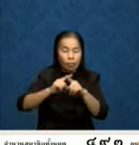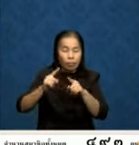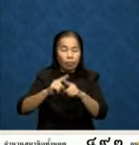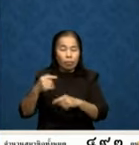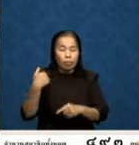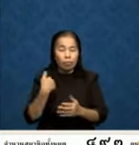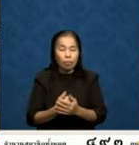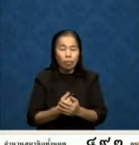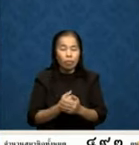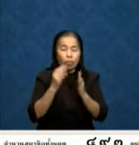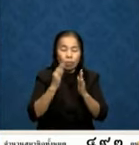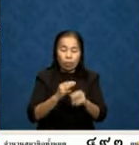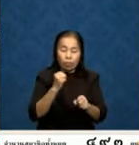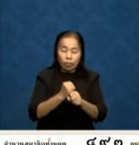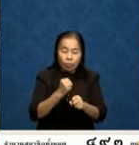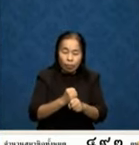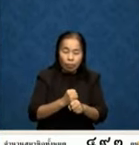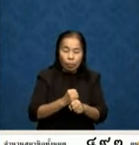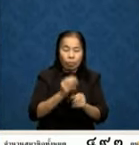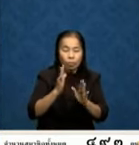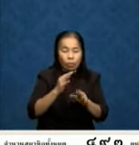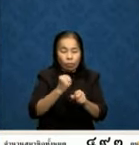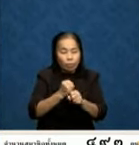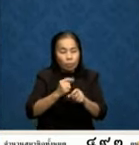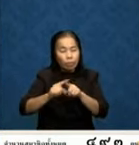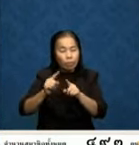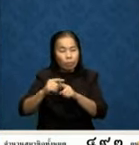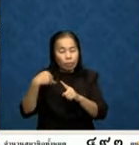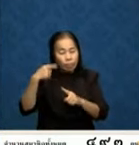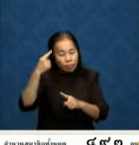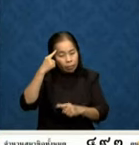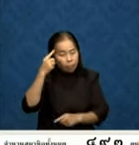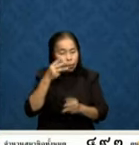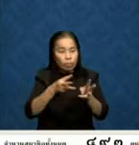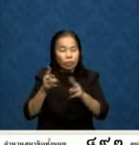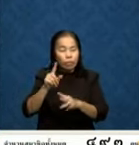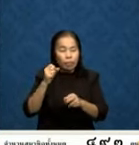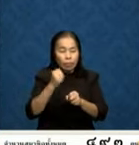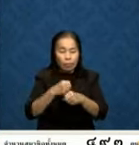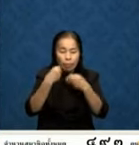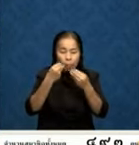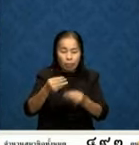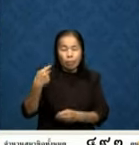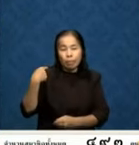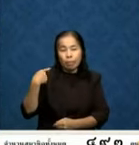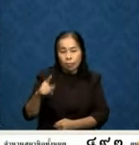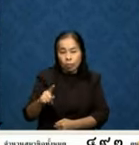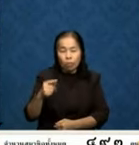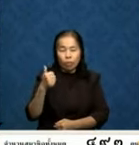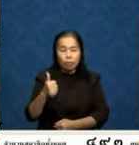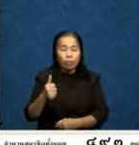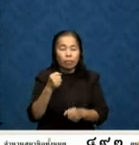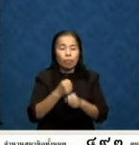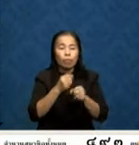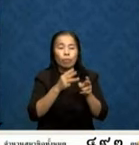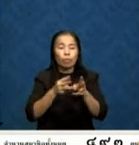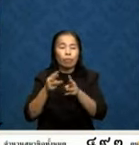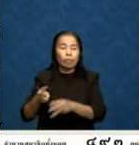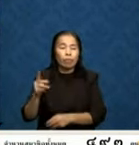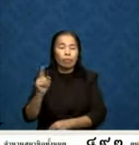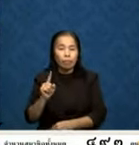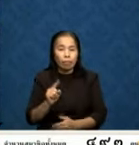ว่างผู้ผลิตกับผู้ใช้เนี่ยจะมีการผลิตอย่างไรให้เกิดความคุ้มค่าแล้วก็เกิดประสิทธิภาพที่สูงสุดน